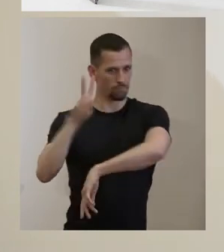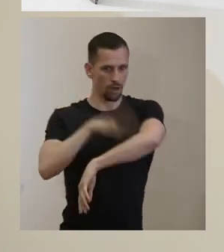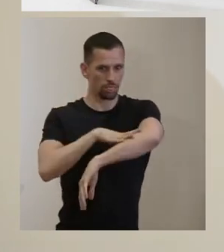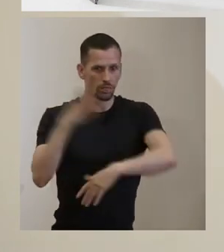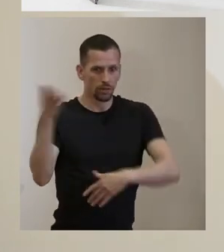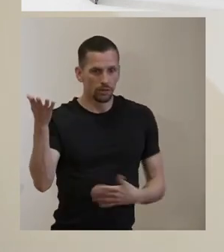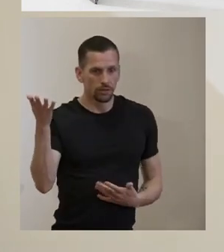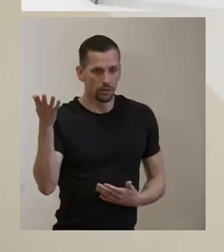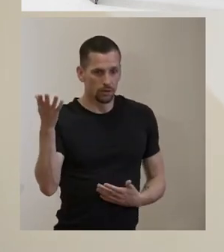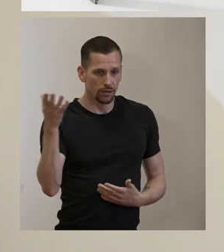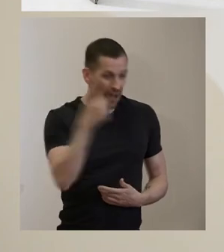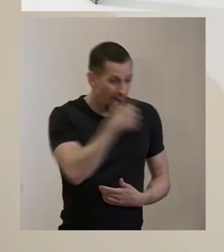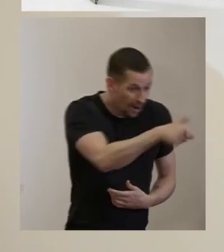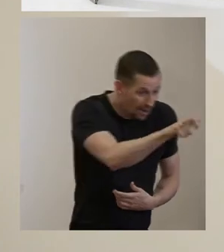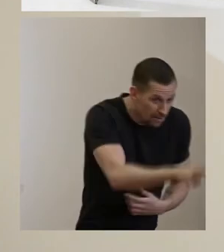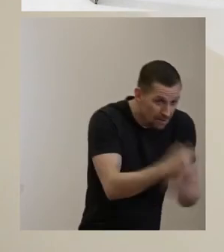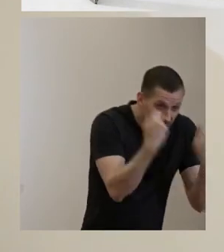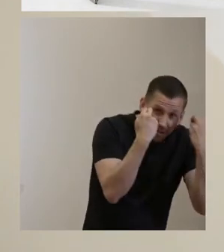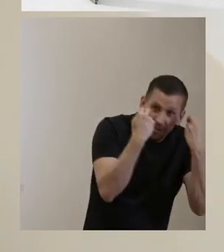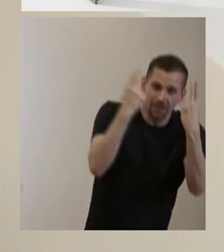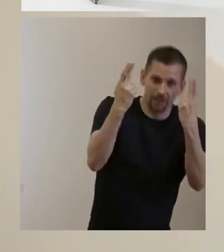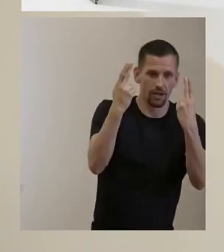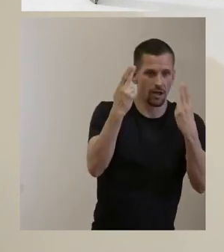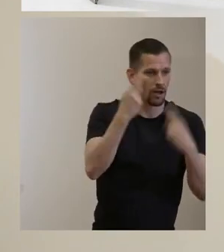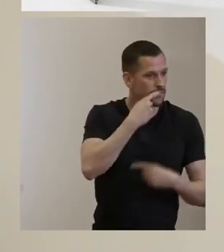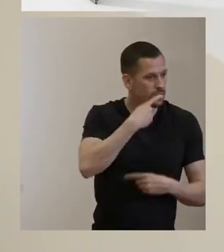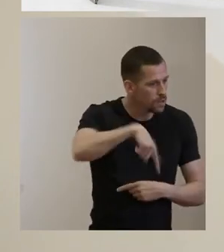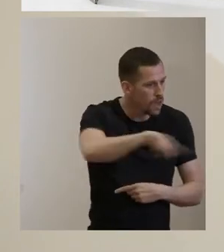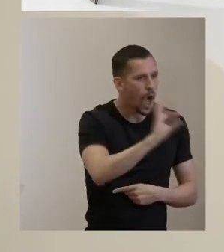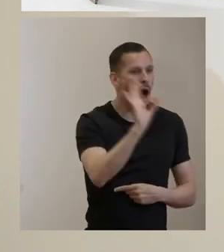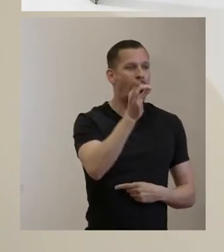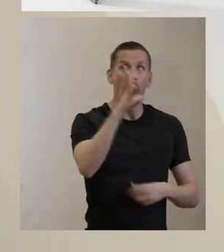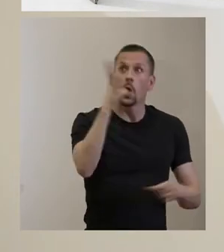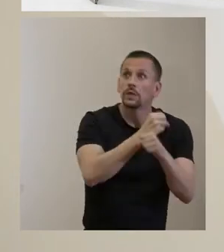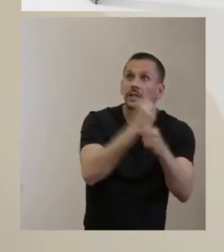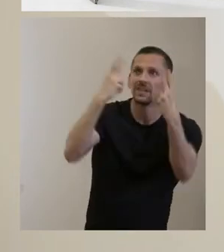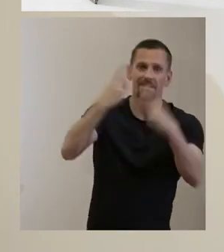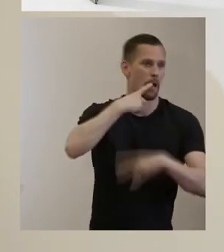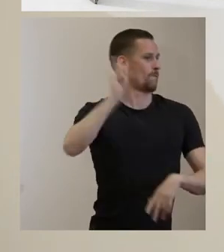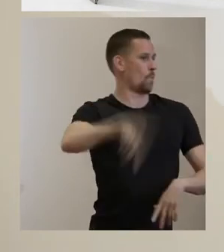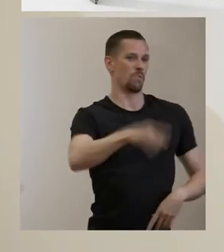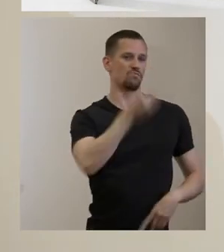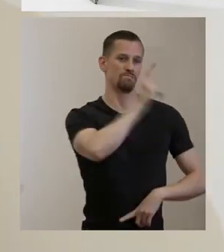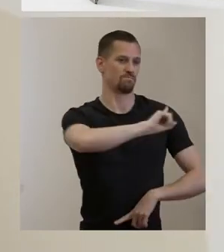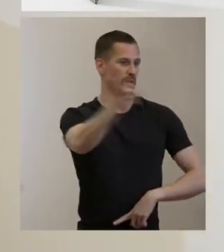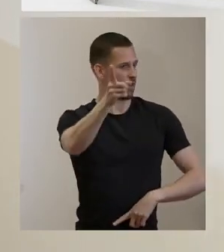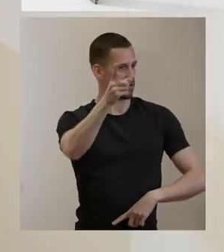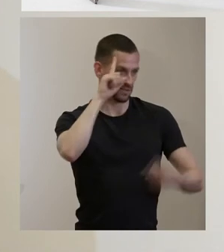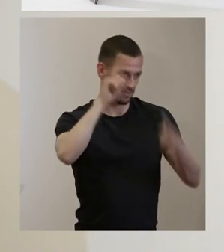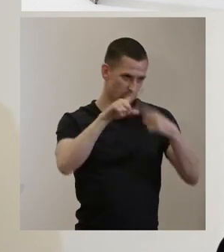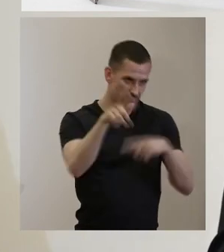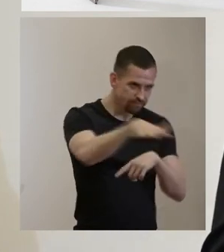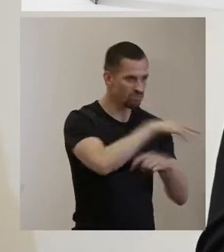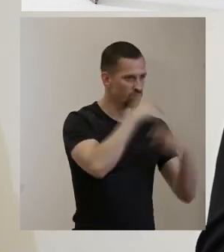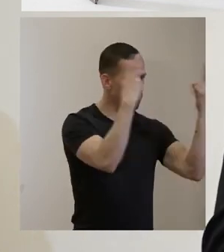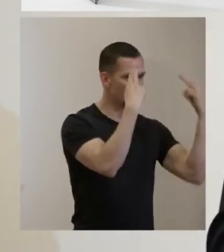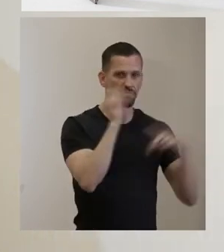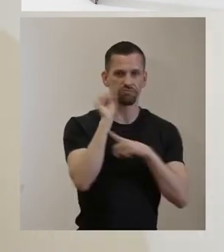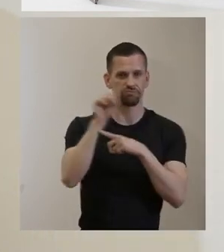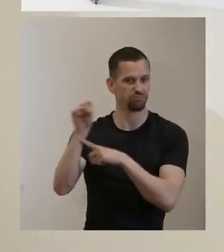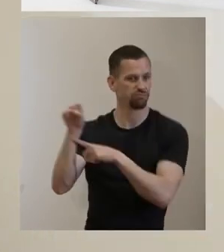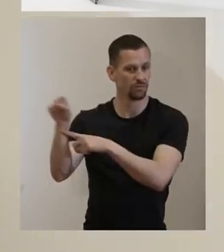aliments. Si les plus courageux refusaient ouvertement la nourriture, d'autres la mettaient dans la bouche avant de la recracher plus ou moins